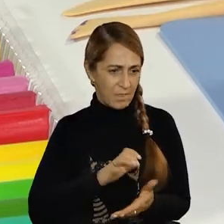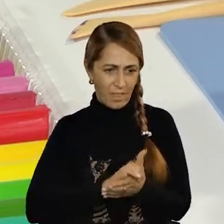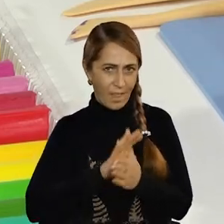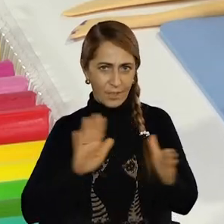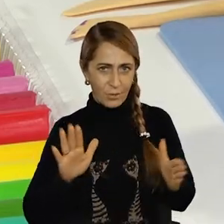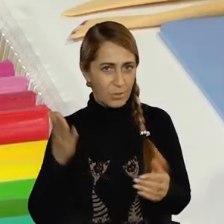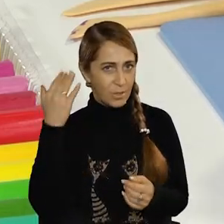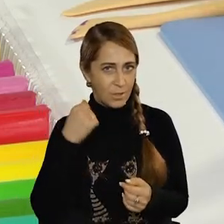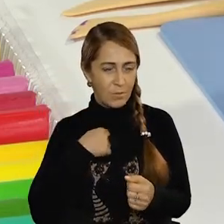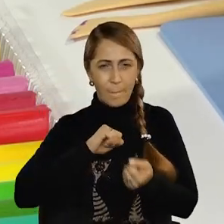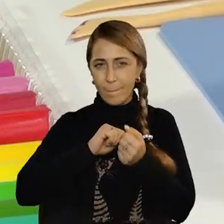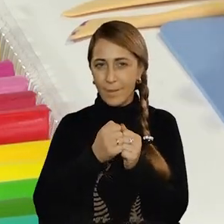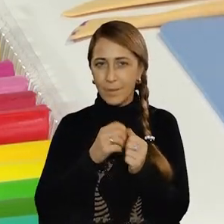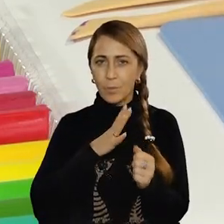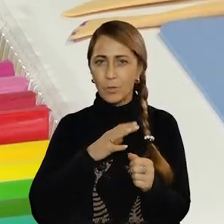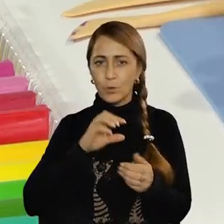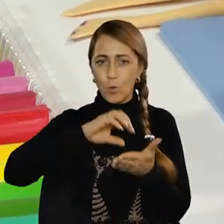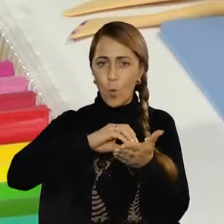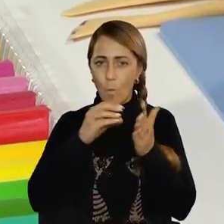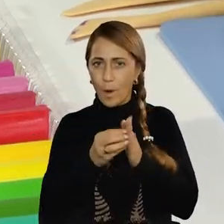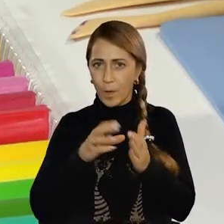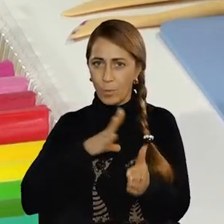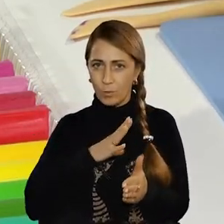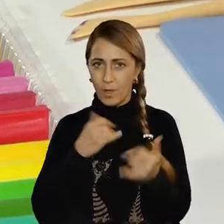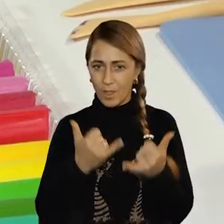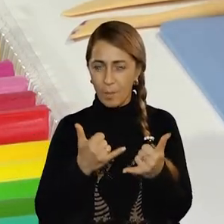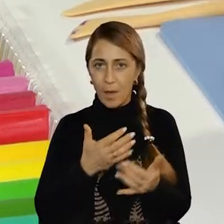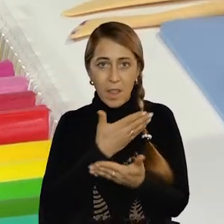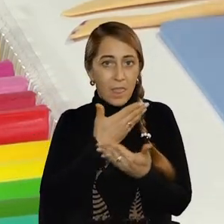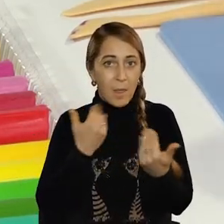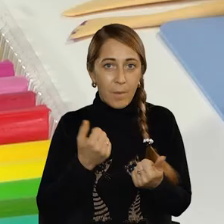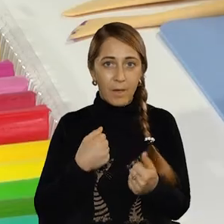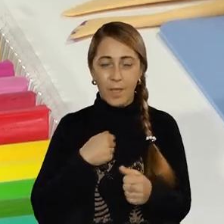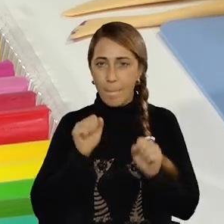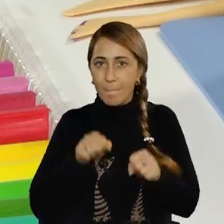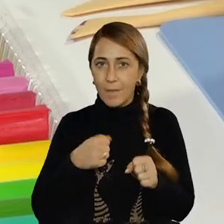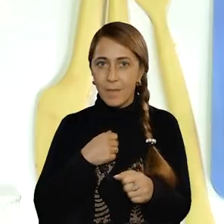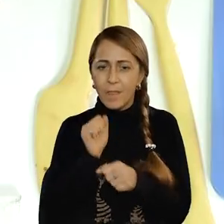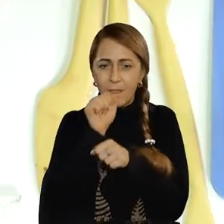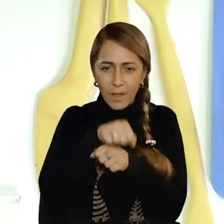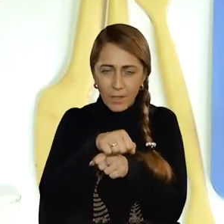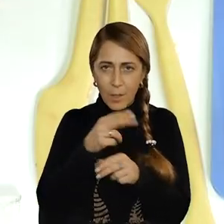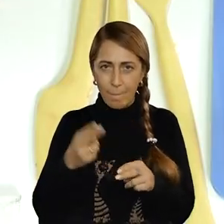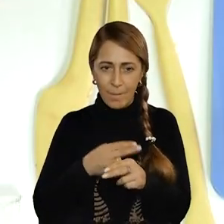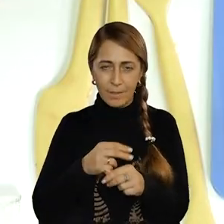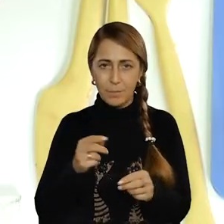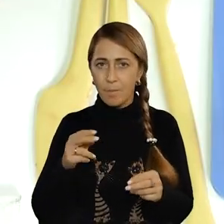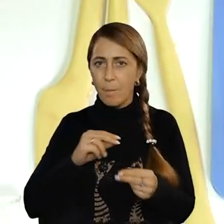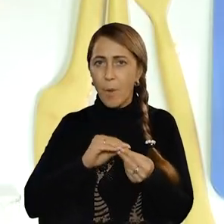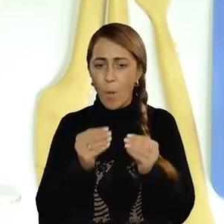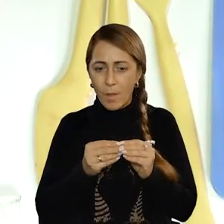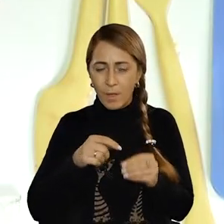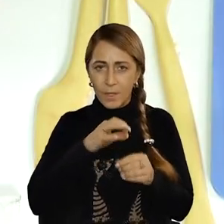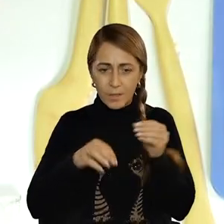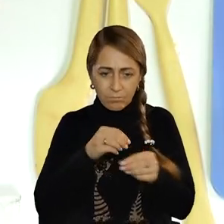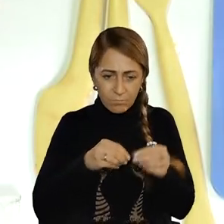незнайомим. Раніше, пам'ятаю, кубики на ньому були, а тепер нема. І міг я, нагинаючись, без проблем зав'язати шнурівки